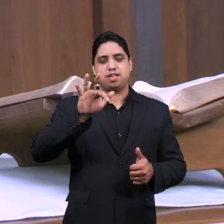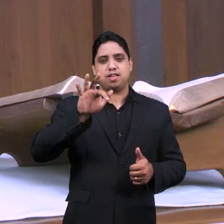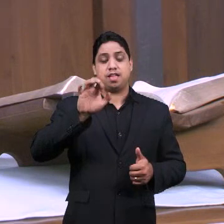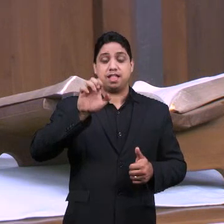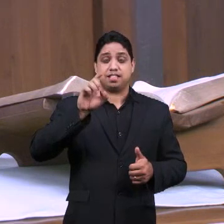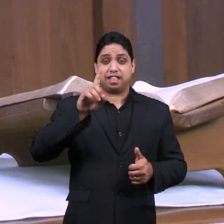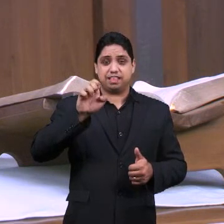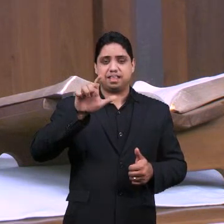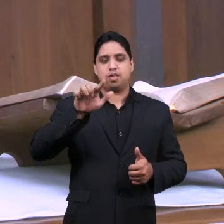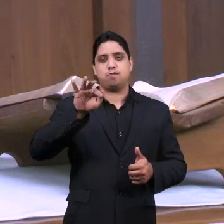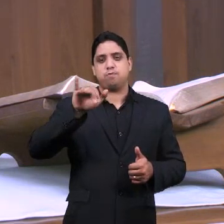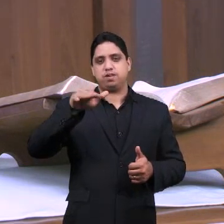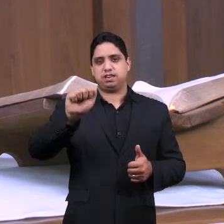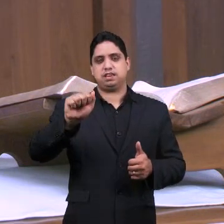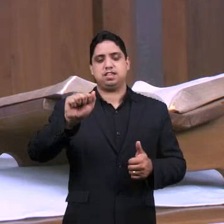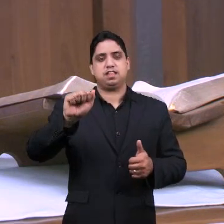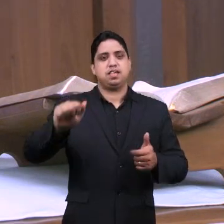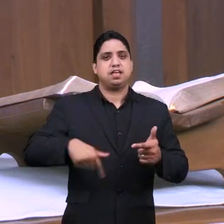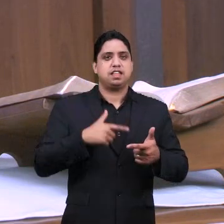sœur Delphina,